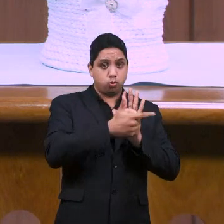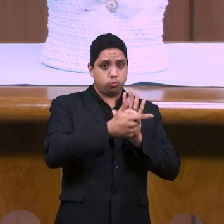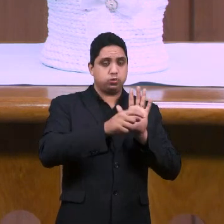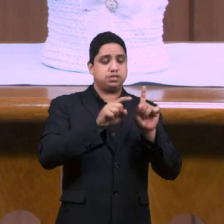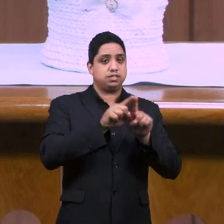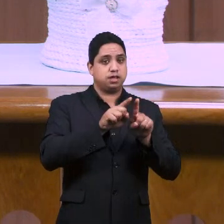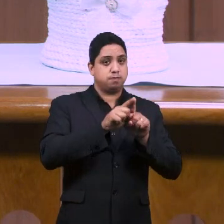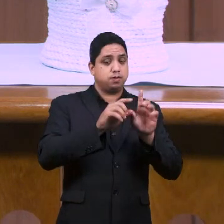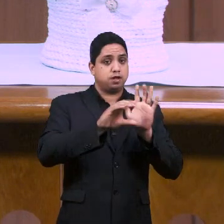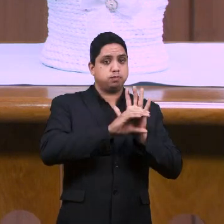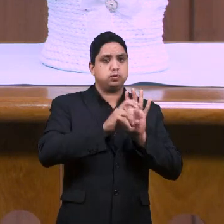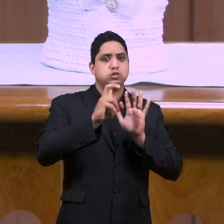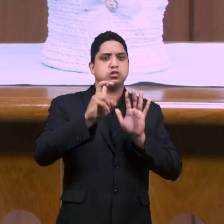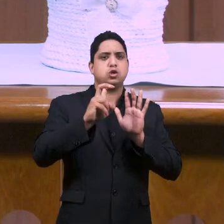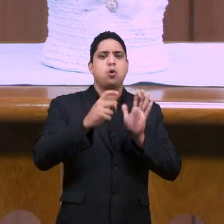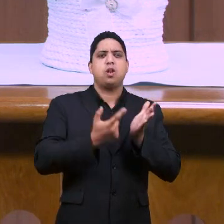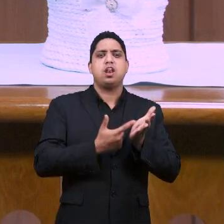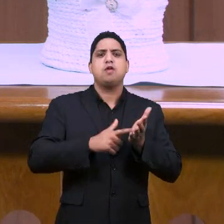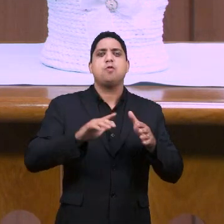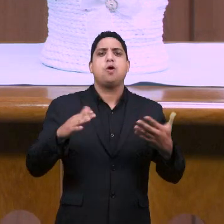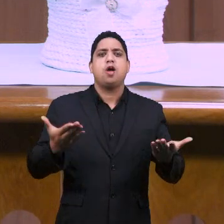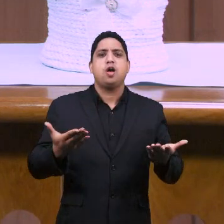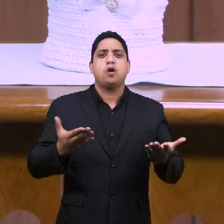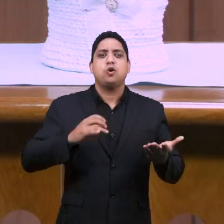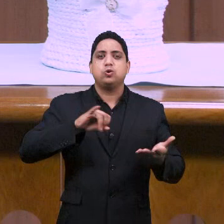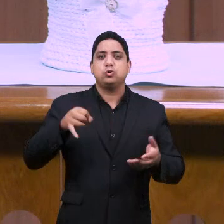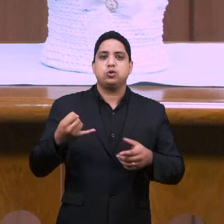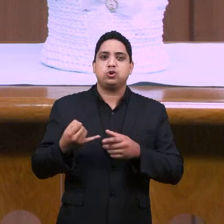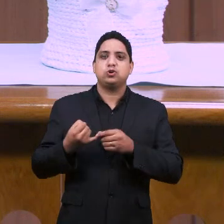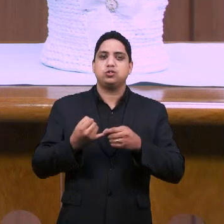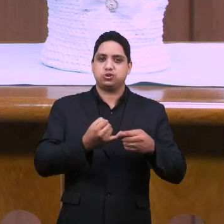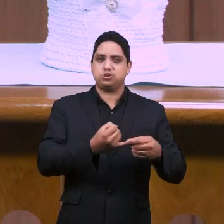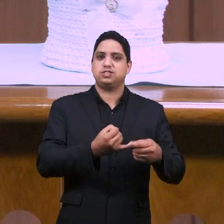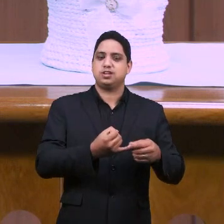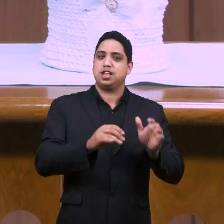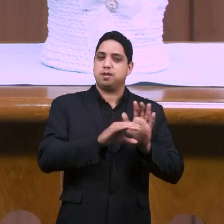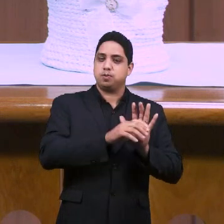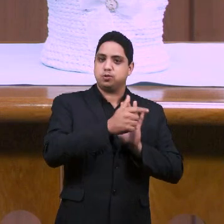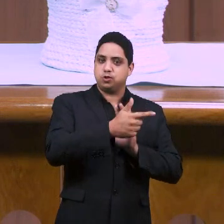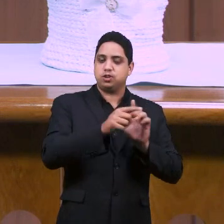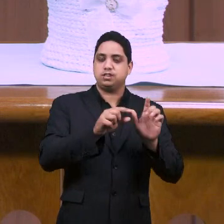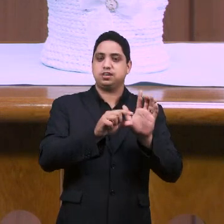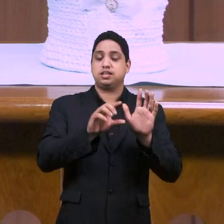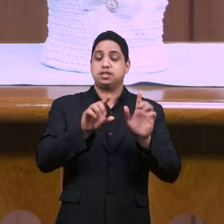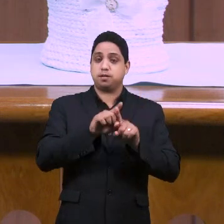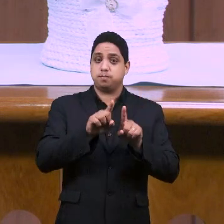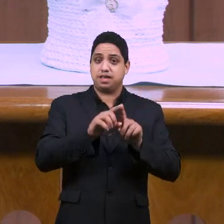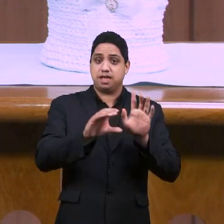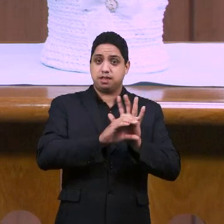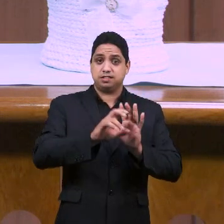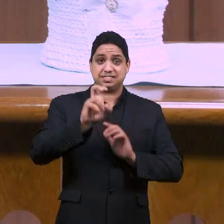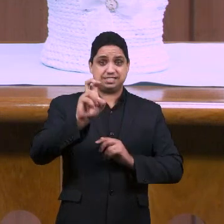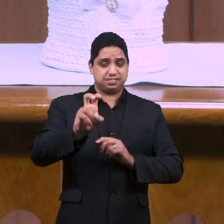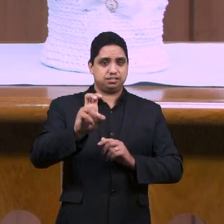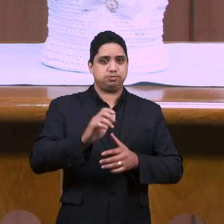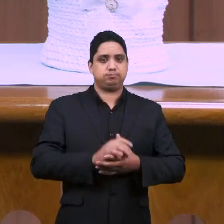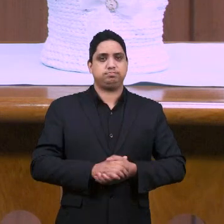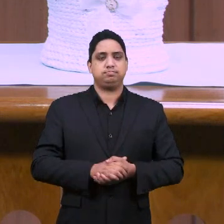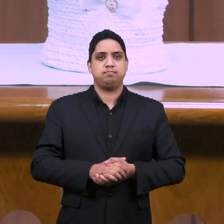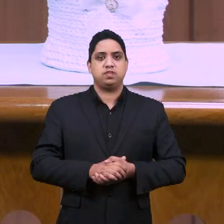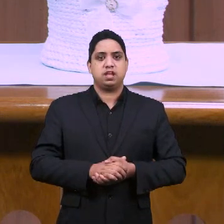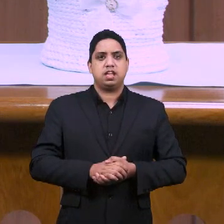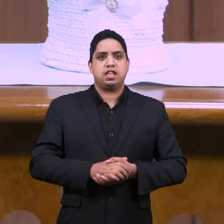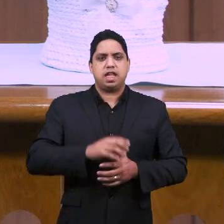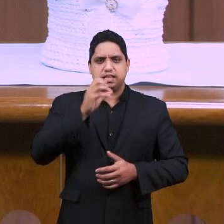et aussi le chapitre 5 du livre de Josué. Donc, Josué, chapitre 2 au chapitre 5. Et